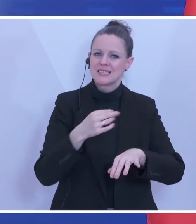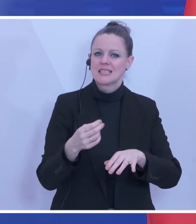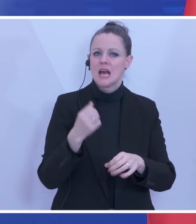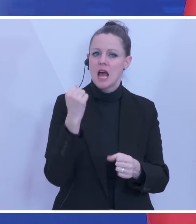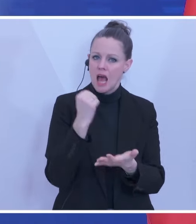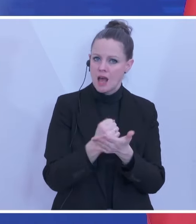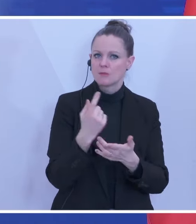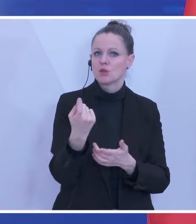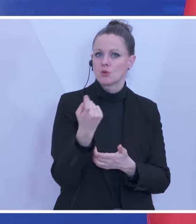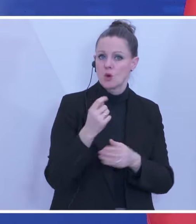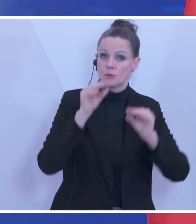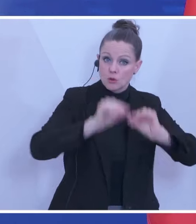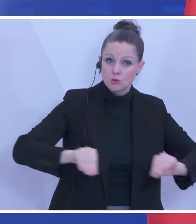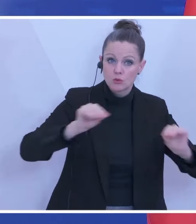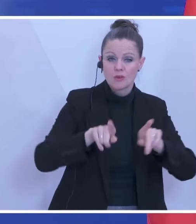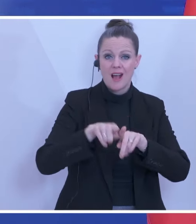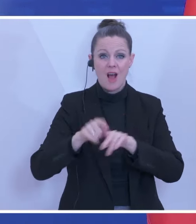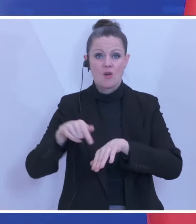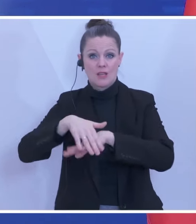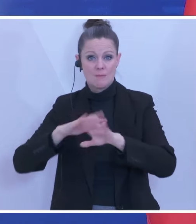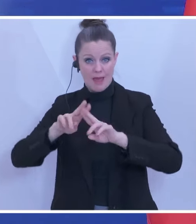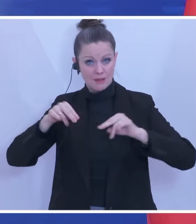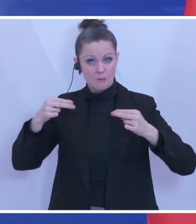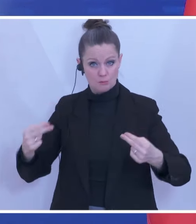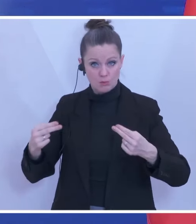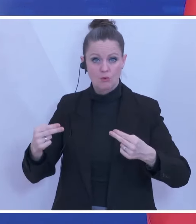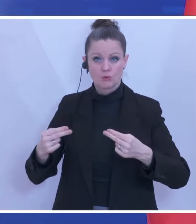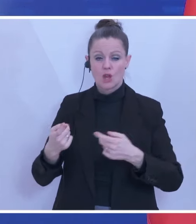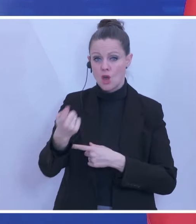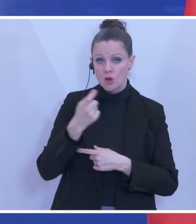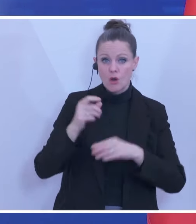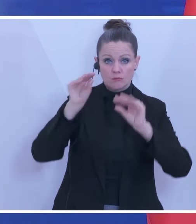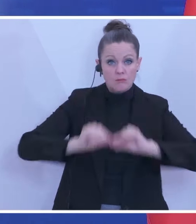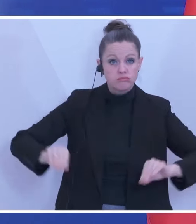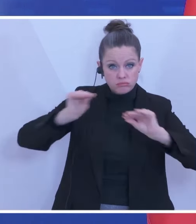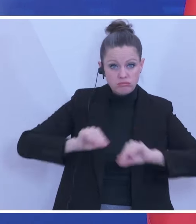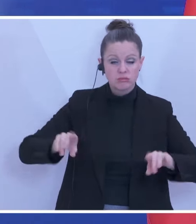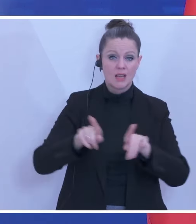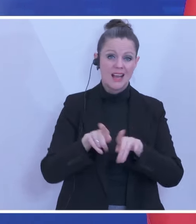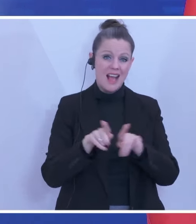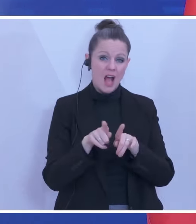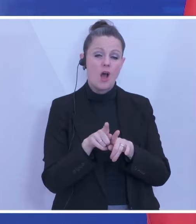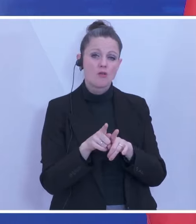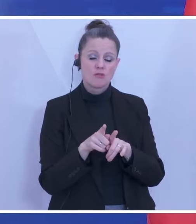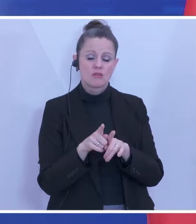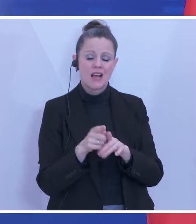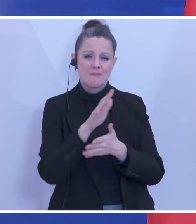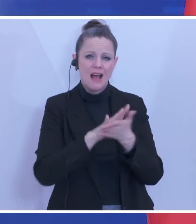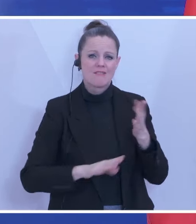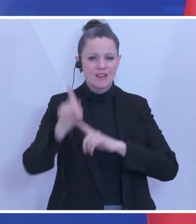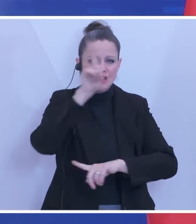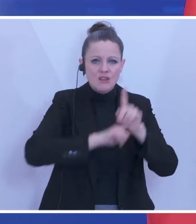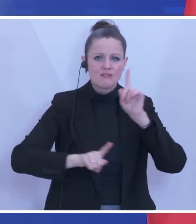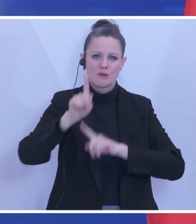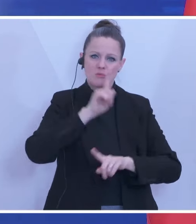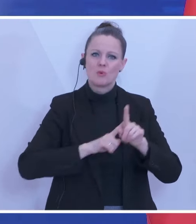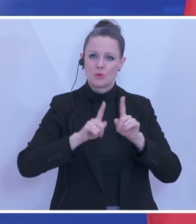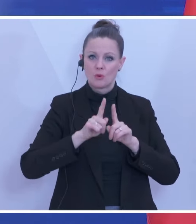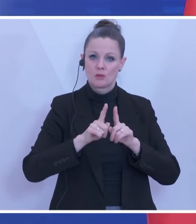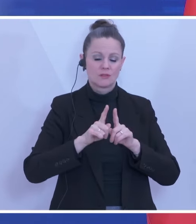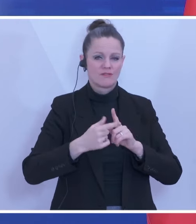in Gesprächen mit dem Gemeindebund, weil das wird natürlich schon, und davon gehen wir aus, gerade am Beginn wahrscheinlich einen Peak geben an